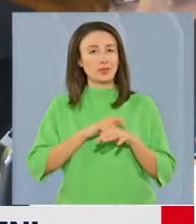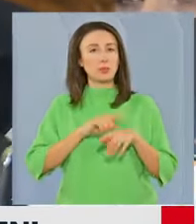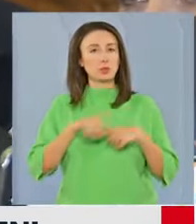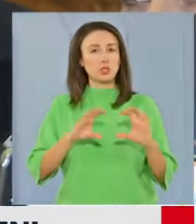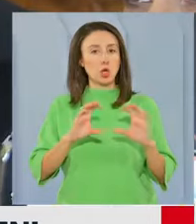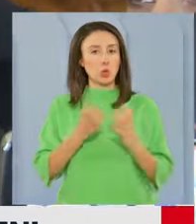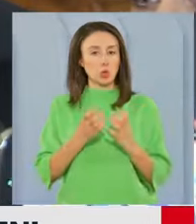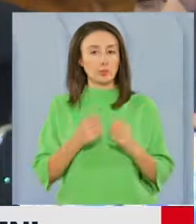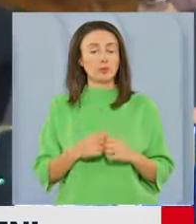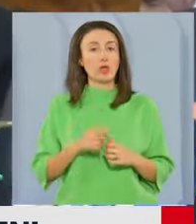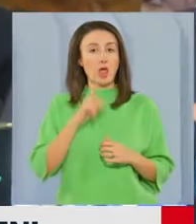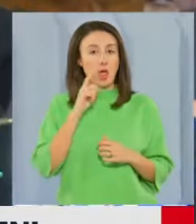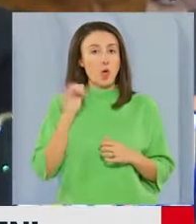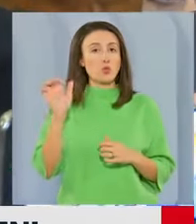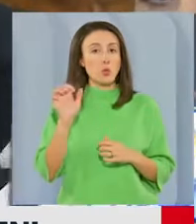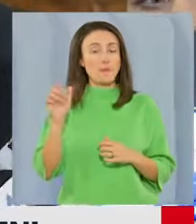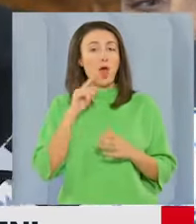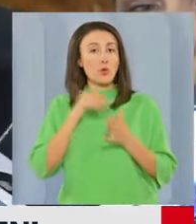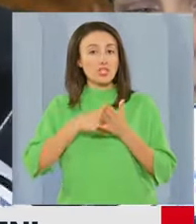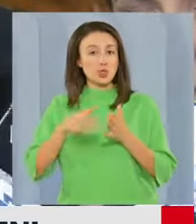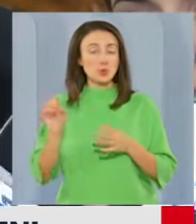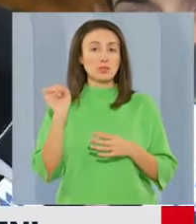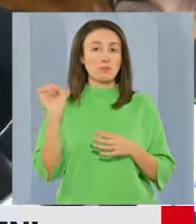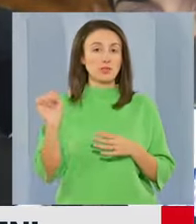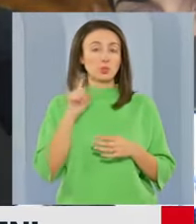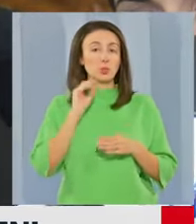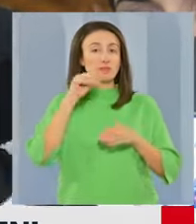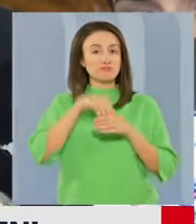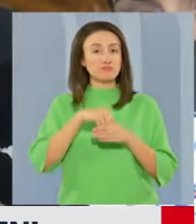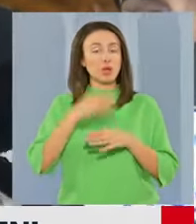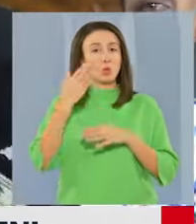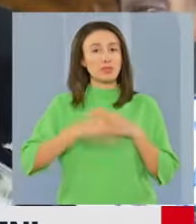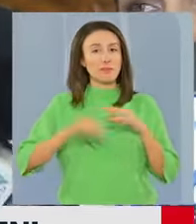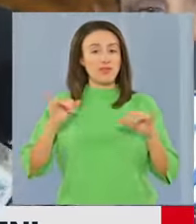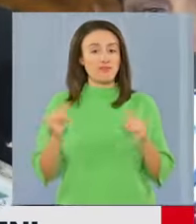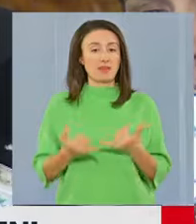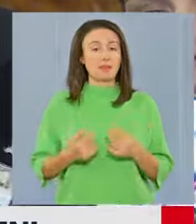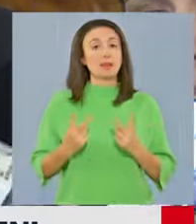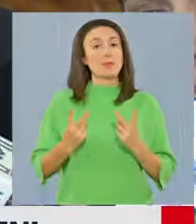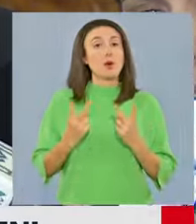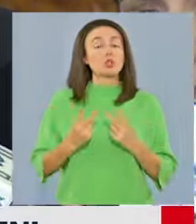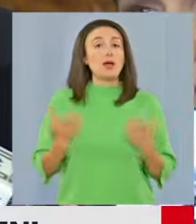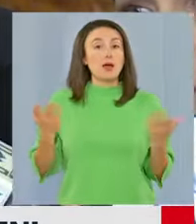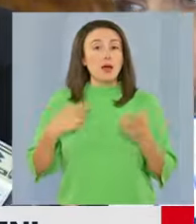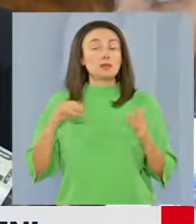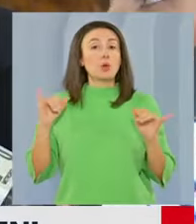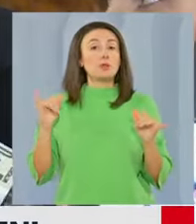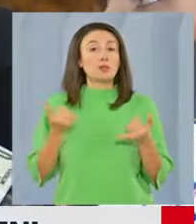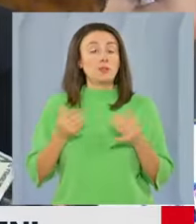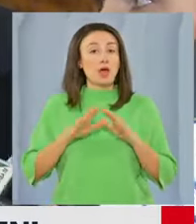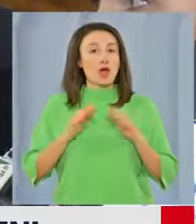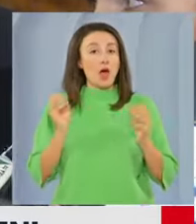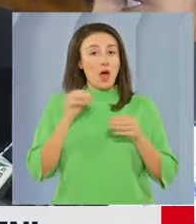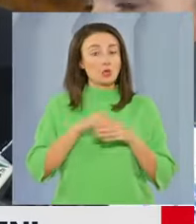grupul conservatorilor europeni au exclus partidul lui George Simion de la ultimile evenimente importante care au avut loc în